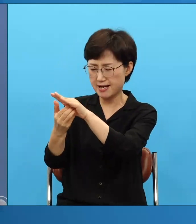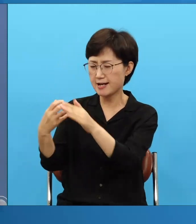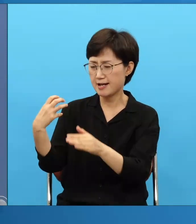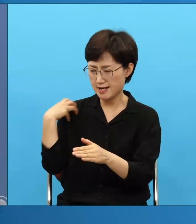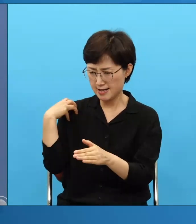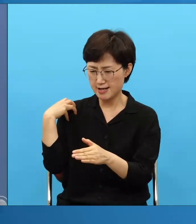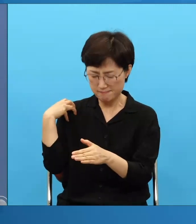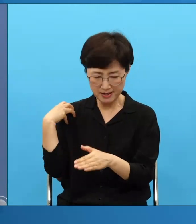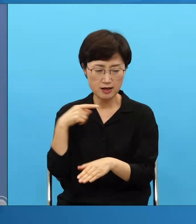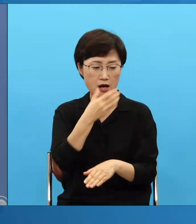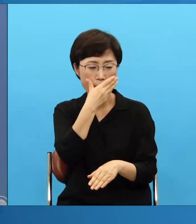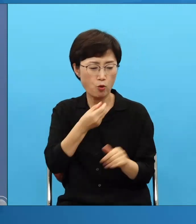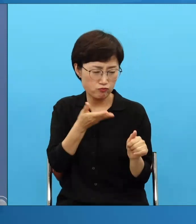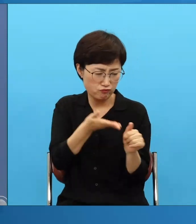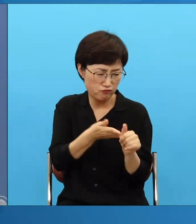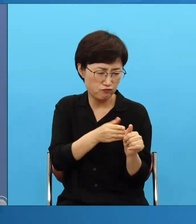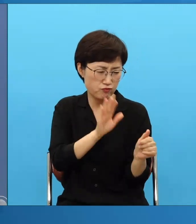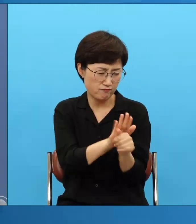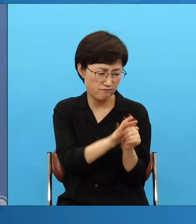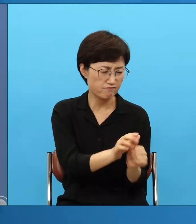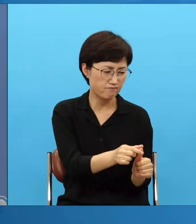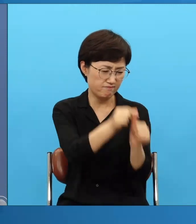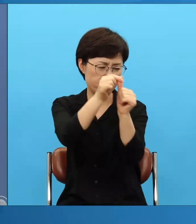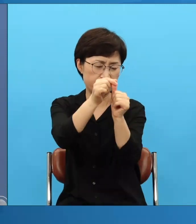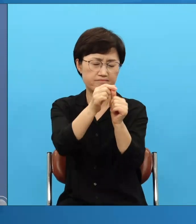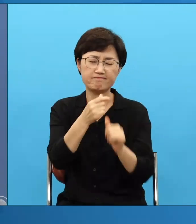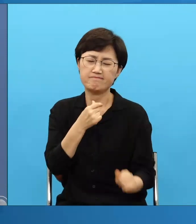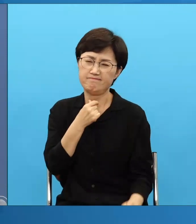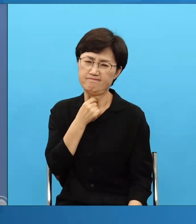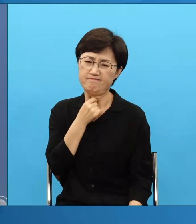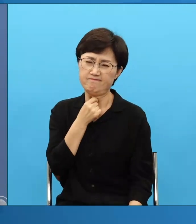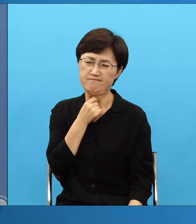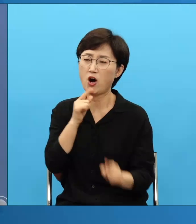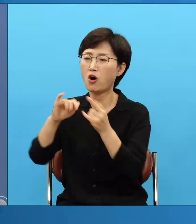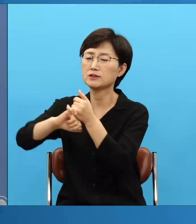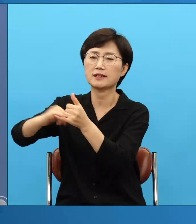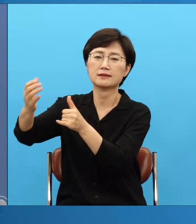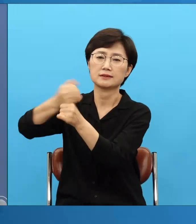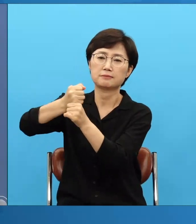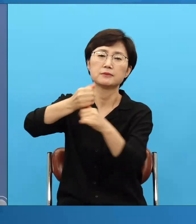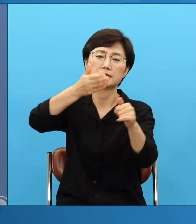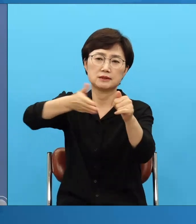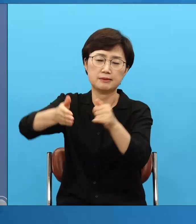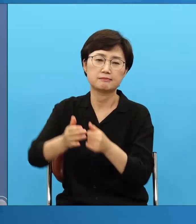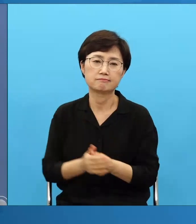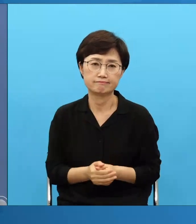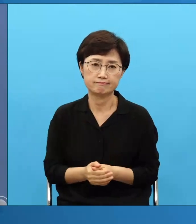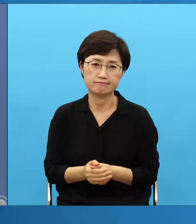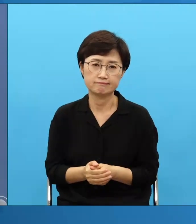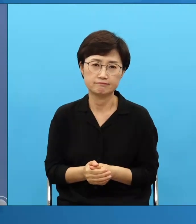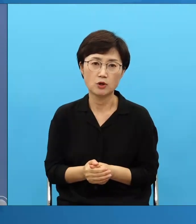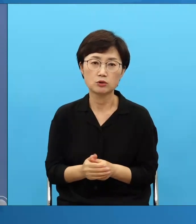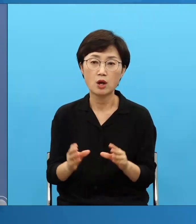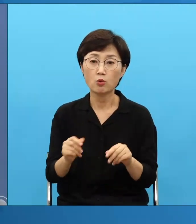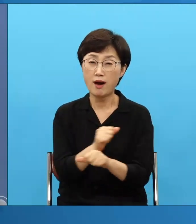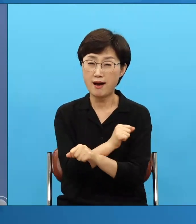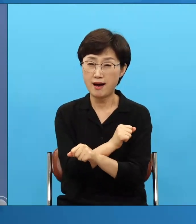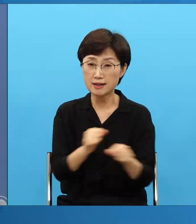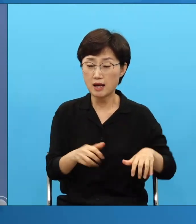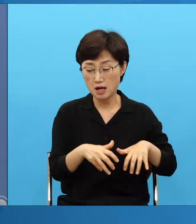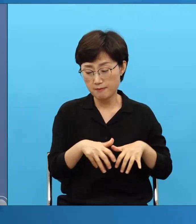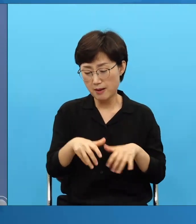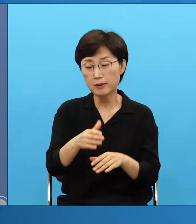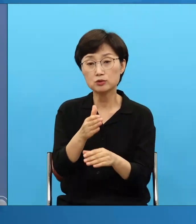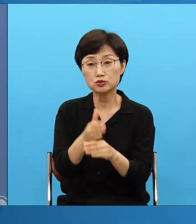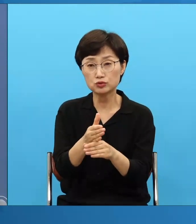be the witnesses to save others. 이 언약을 딱 And 붙잡았어요. so they held on to this covenant. 광야에서 큰 어려움 나왔을 때도